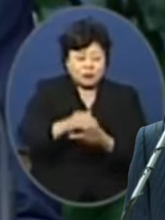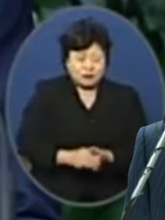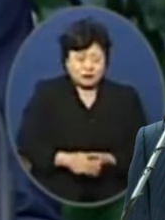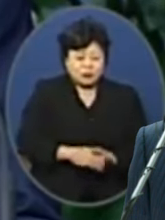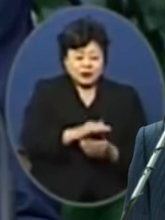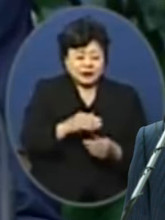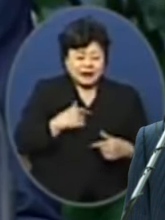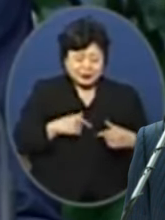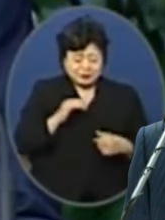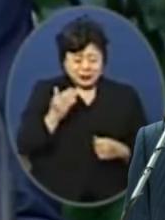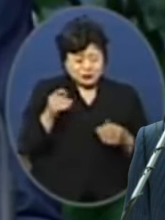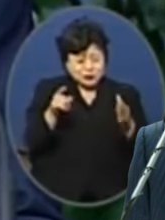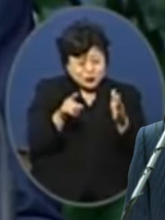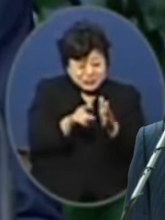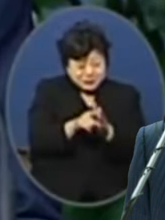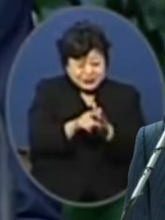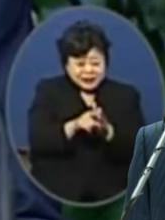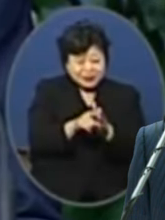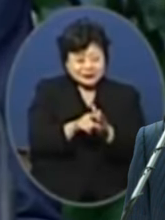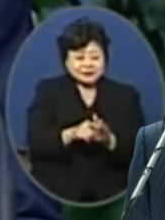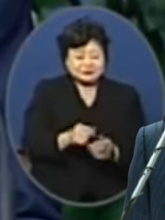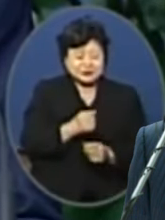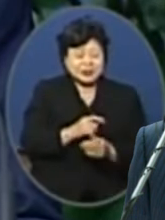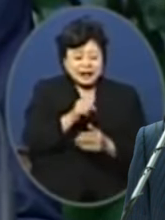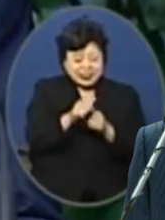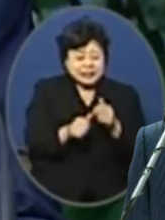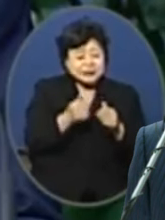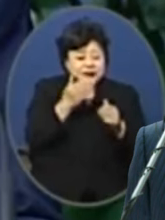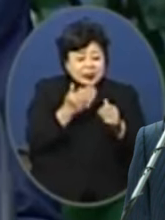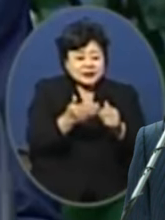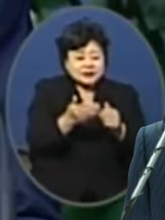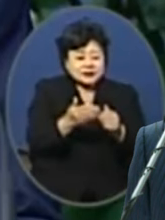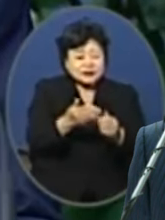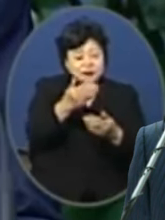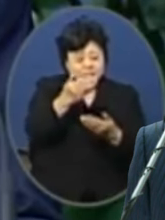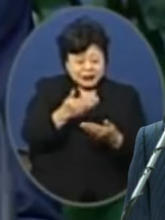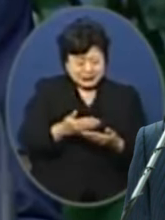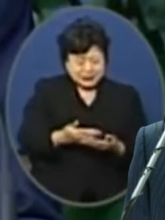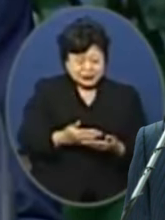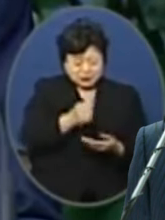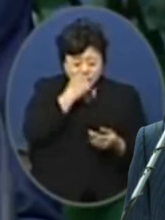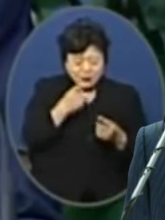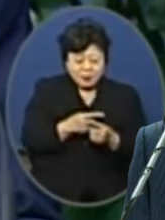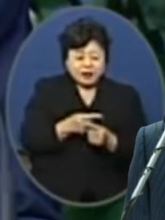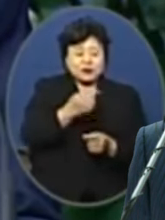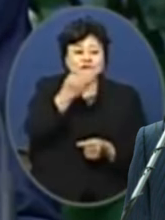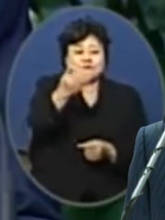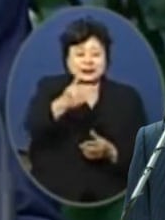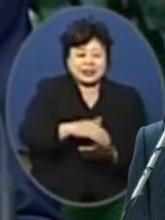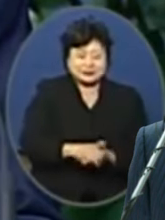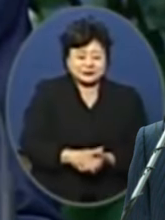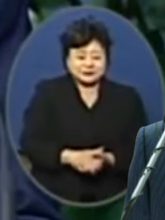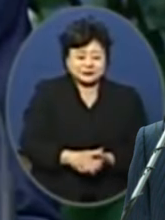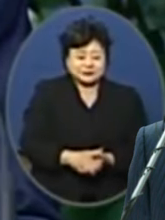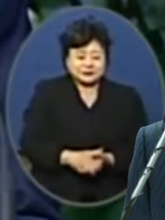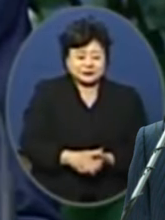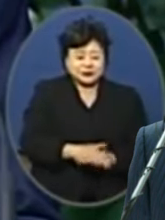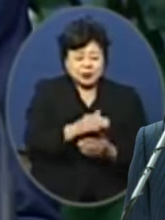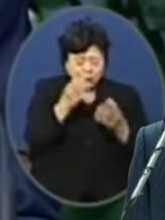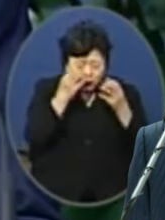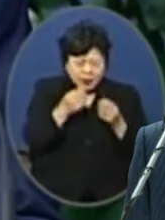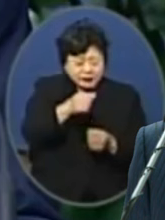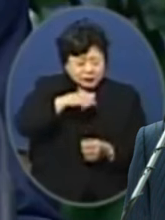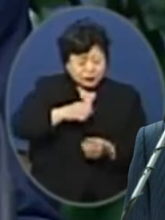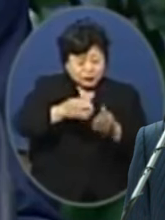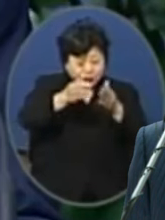우리에게는 기쁨이 될 줄 믿습니다 그렇게 할 때 하나님이 일을 받아서 좋게 만들어 주는 것입니다 아멘 우리가 고난을